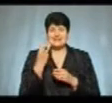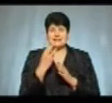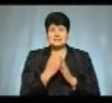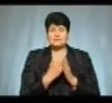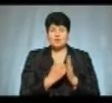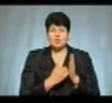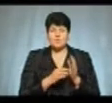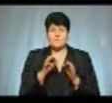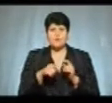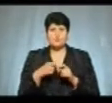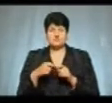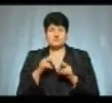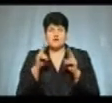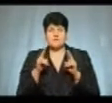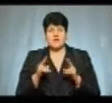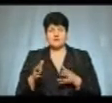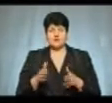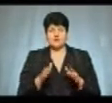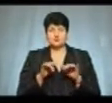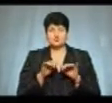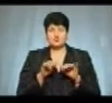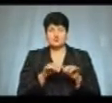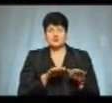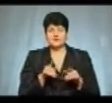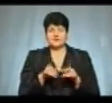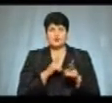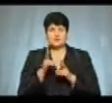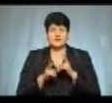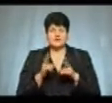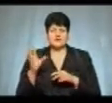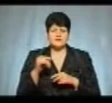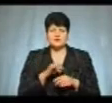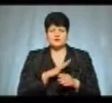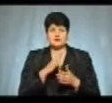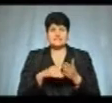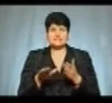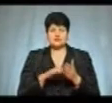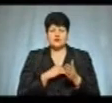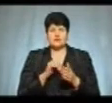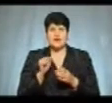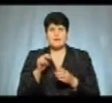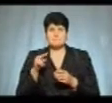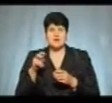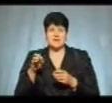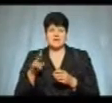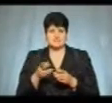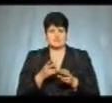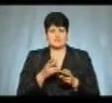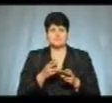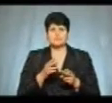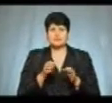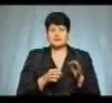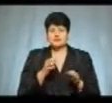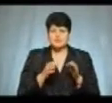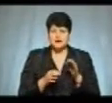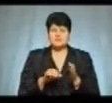протоколів про порушення правил дорожнього руху, які він оскаржував, і всі вони були скасовані в апеляційних інстанціях. Представник сторони